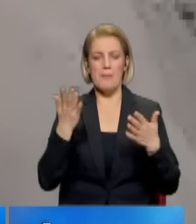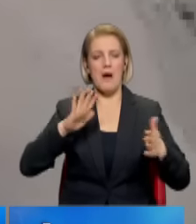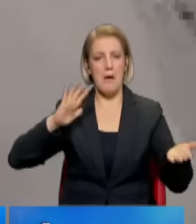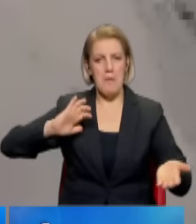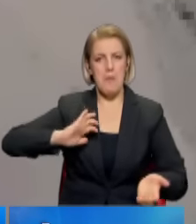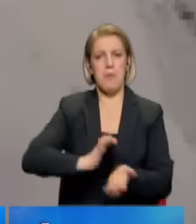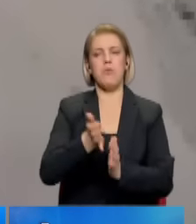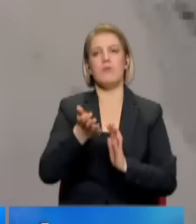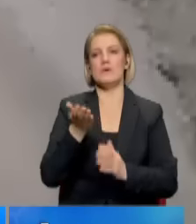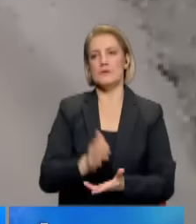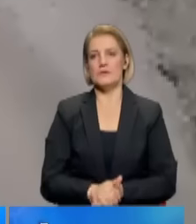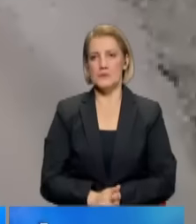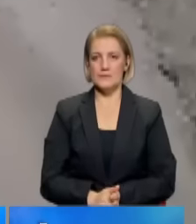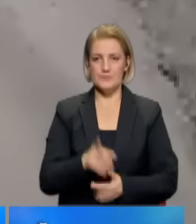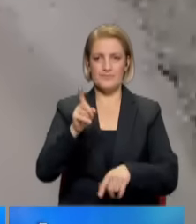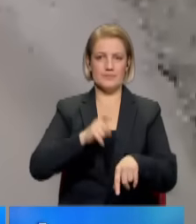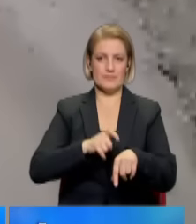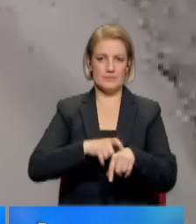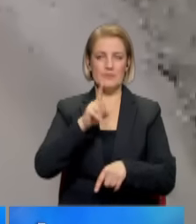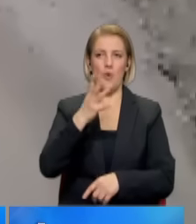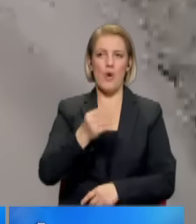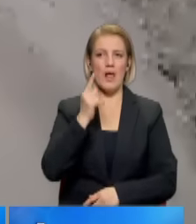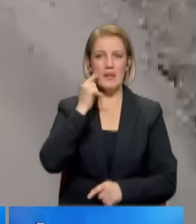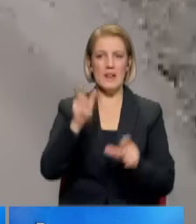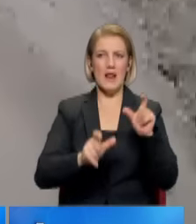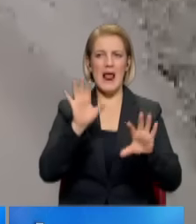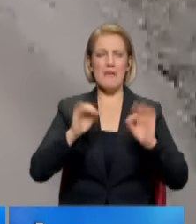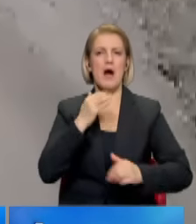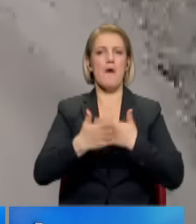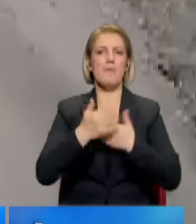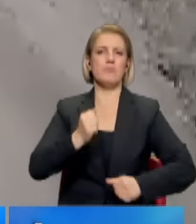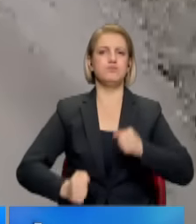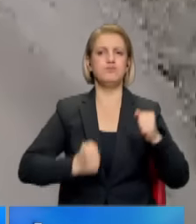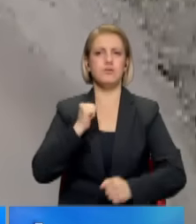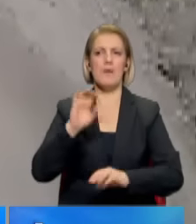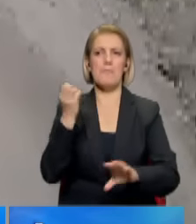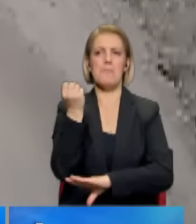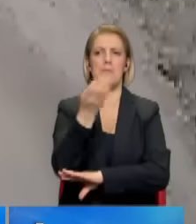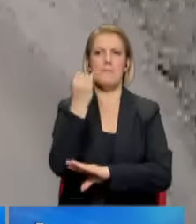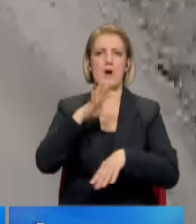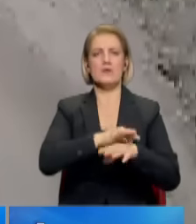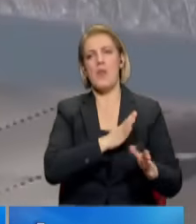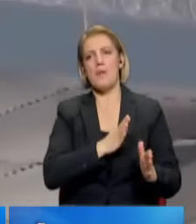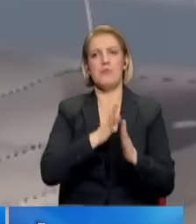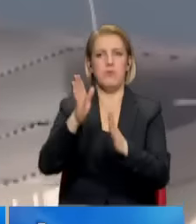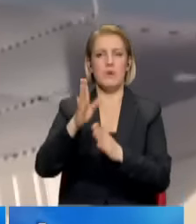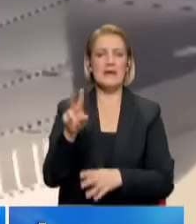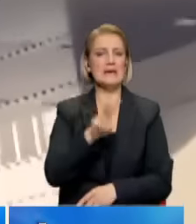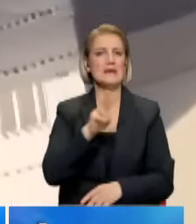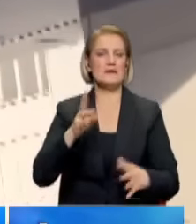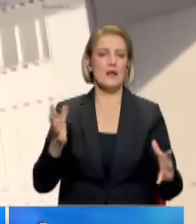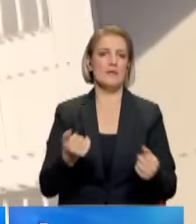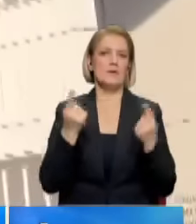altında kalmaktan kaçamadılar. O sırada şantiyede bulunanlar hemen yardıma koştu. İki genç ambulansla hastaneye kaldırıldı. İkisi